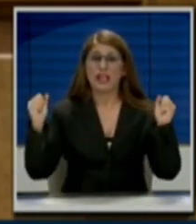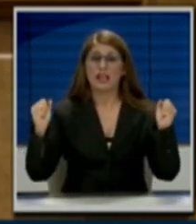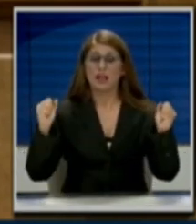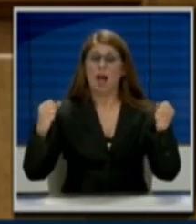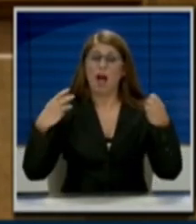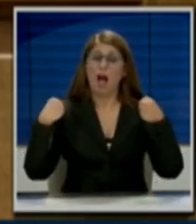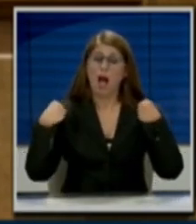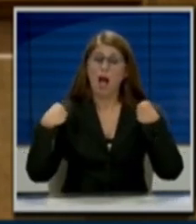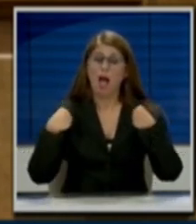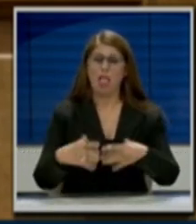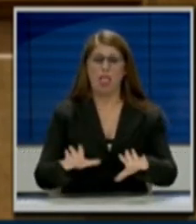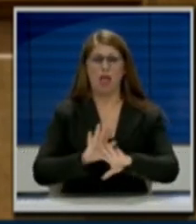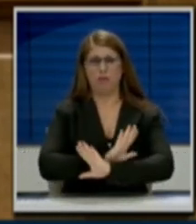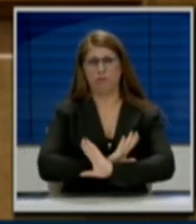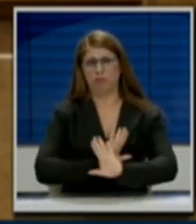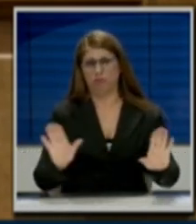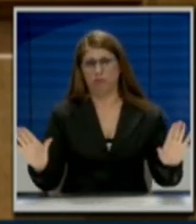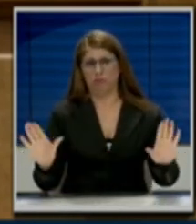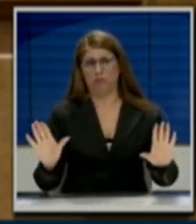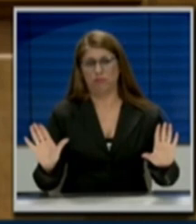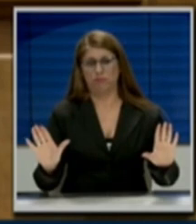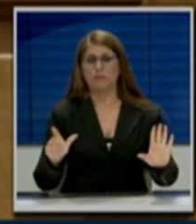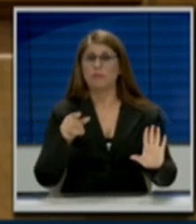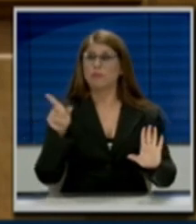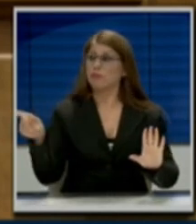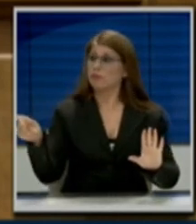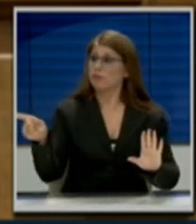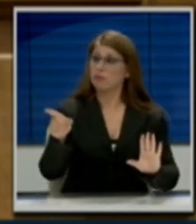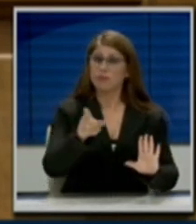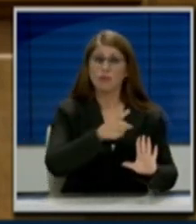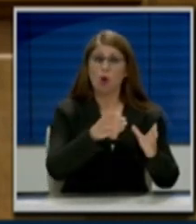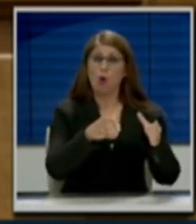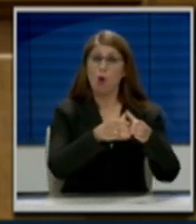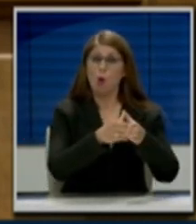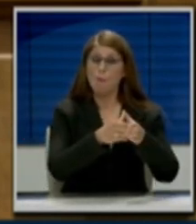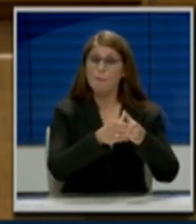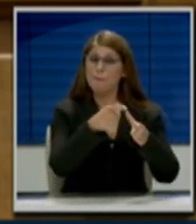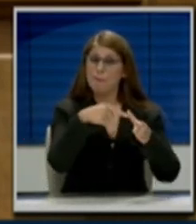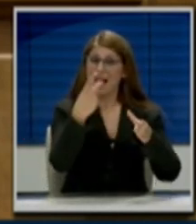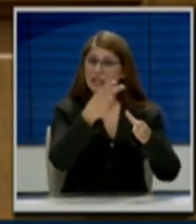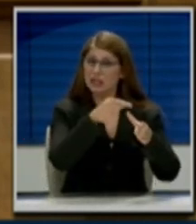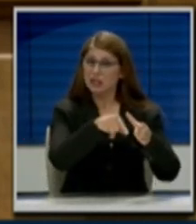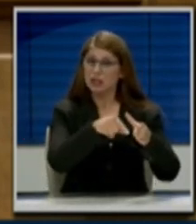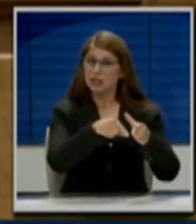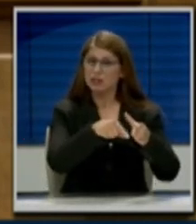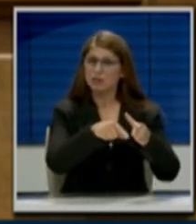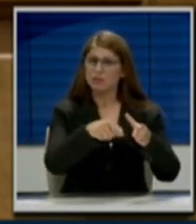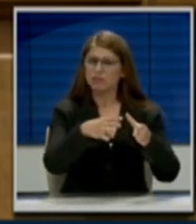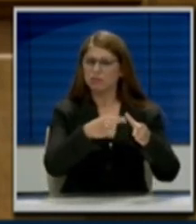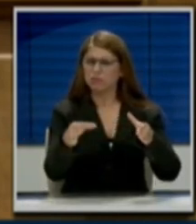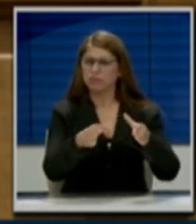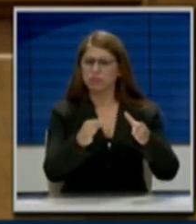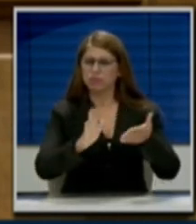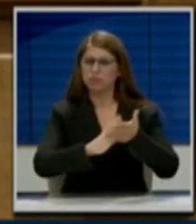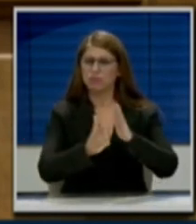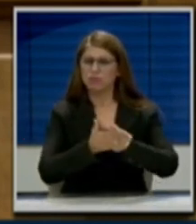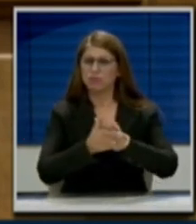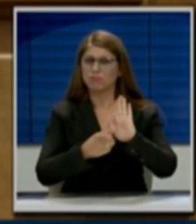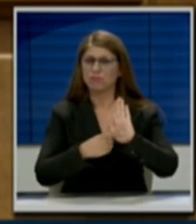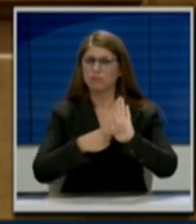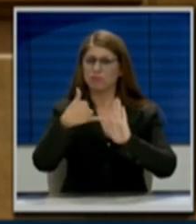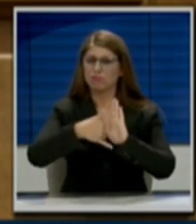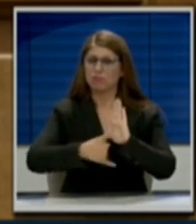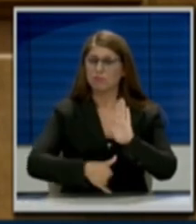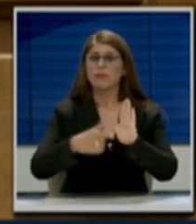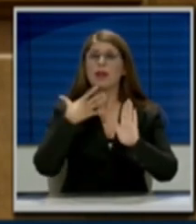κατάσταση. Και εσείς επιστρατεύετε με πράξεις νομοθετικού περιεχομένου αυτές που προβλέπονται